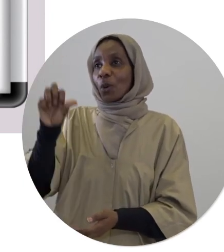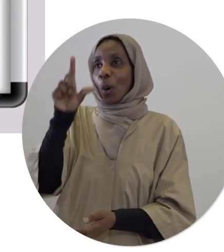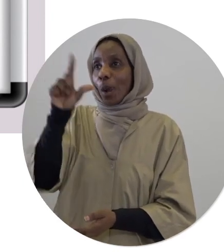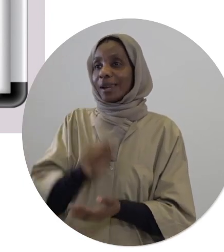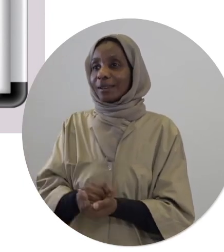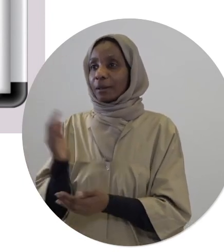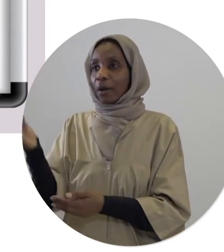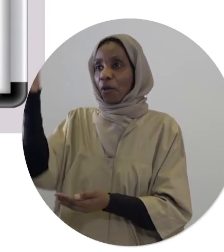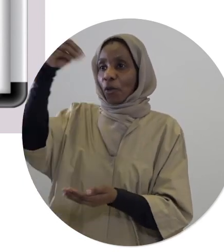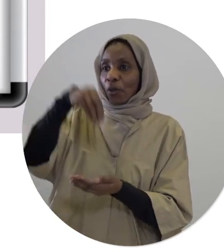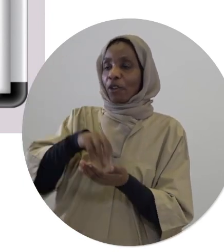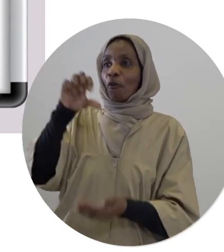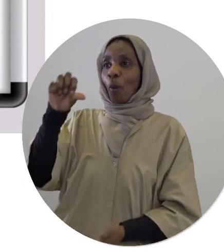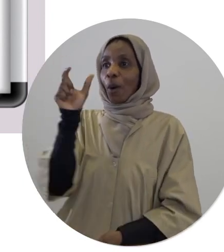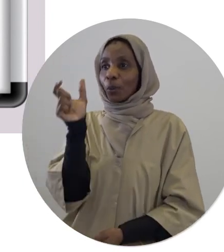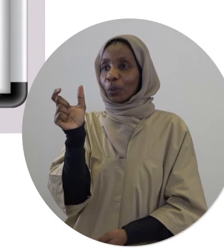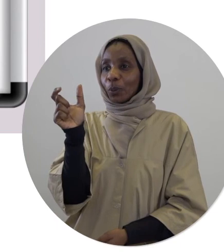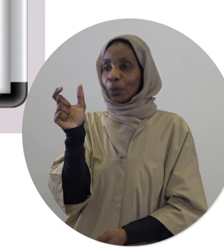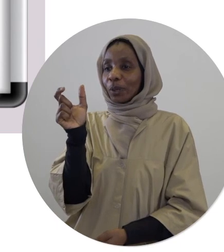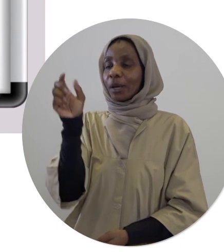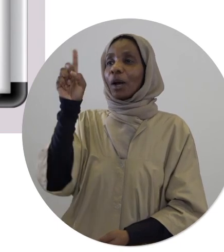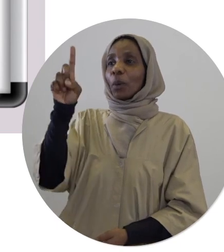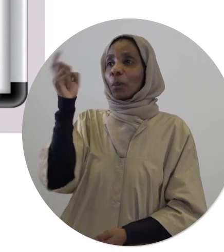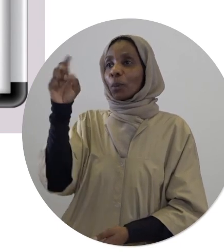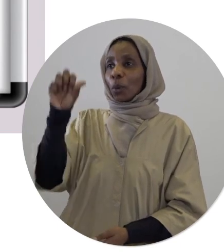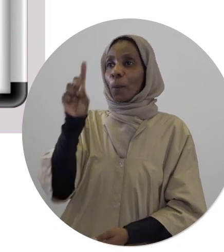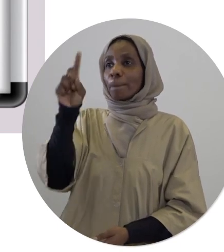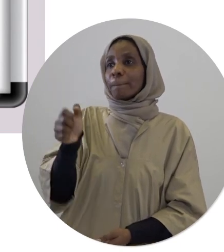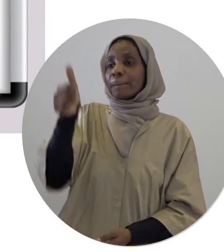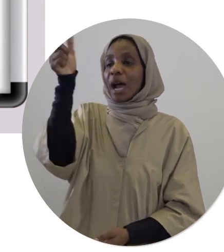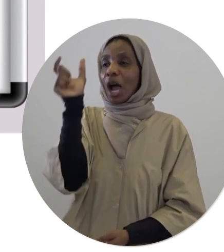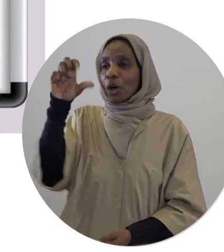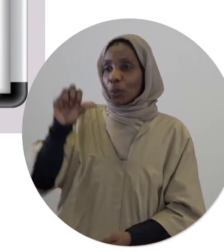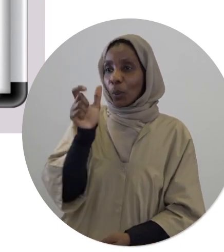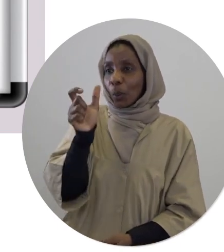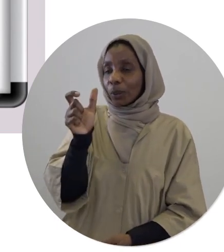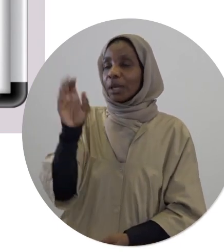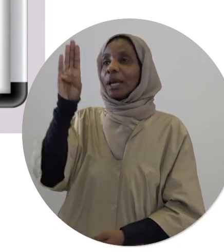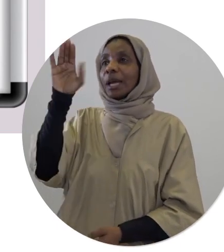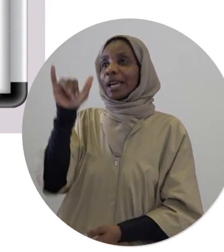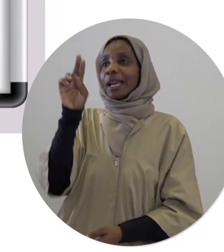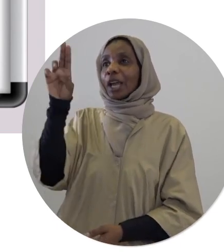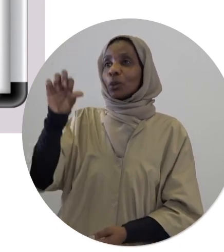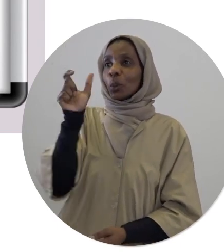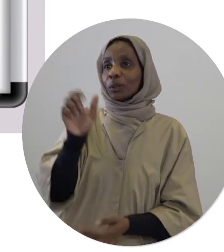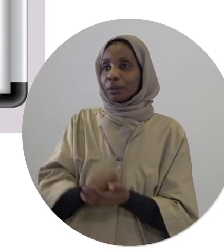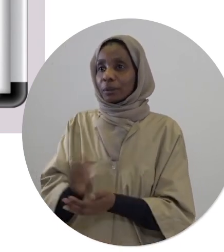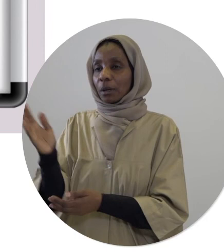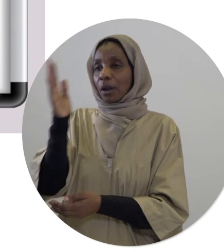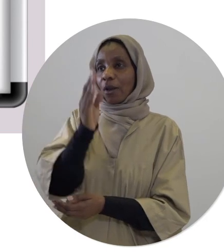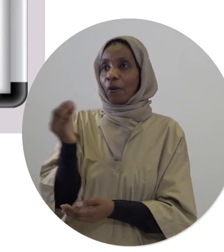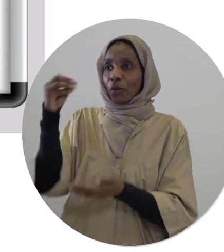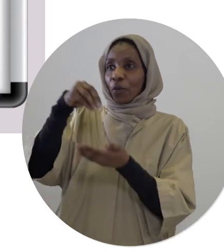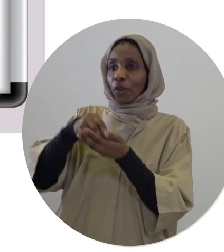الألدهيد. لو أضفنا واو نون بروبانون وهو من عائلة الكيتونات. لو